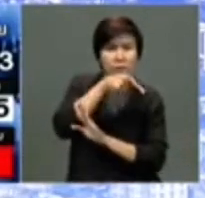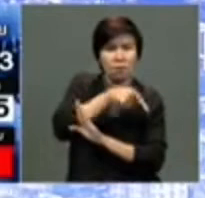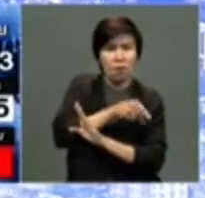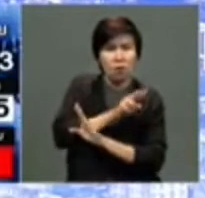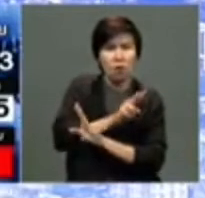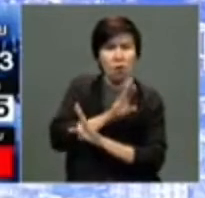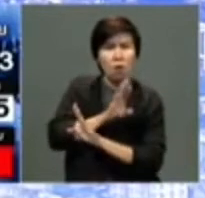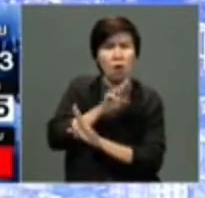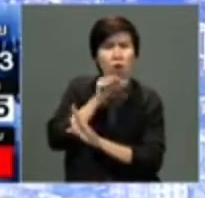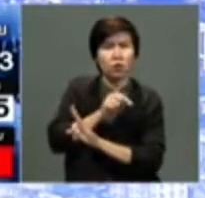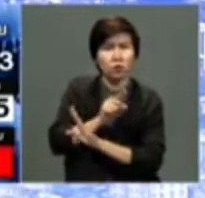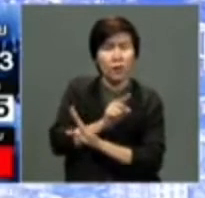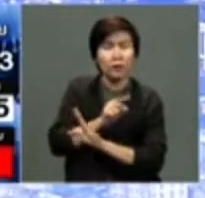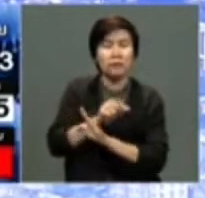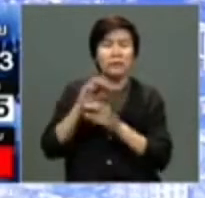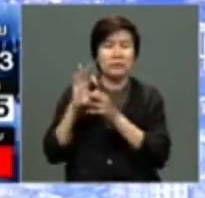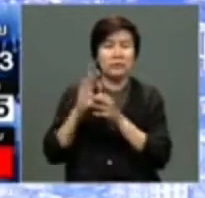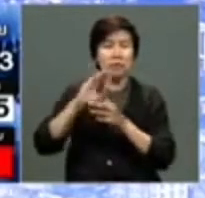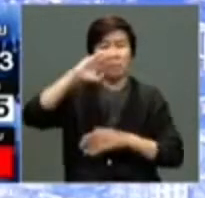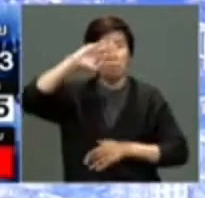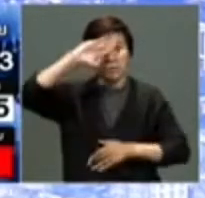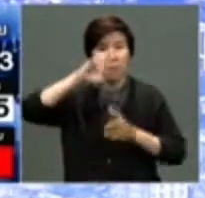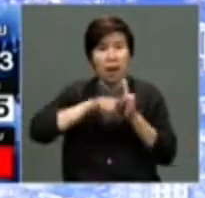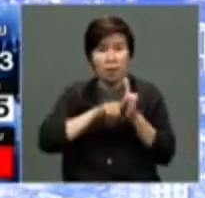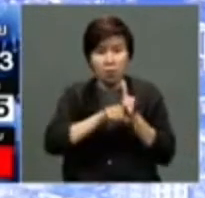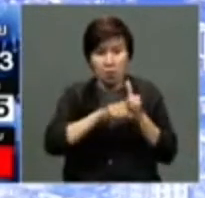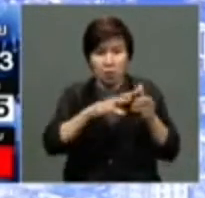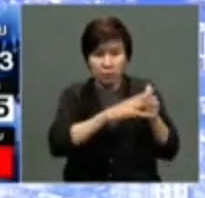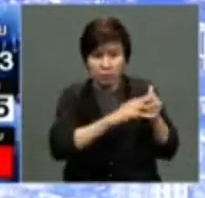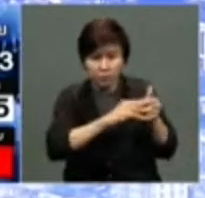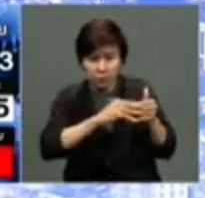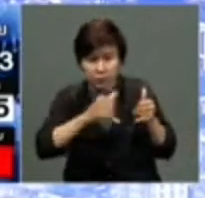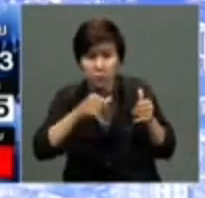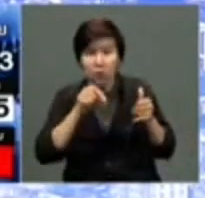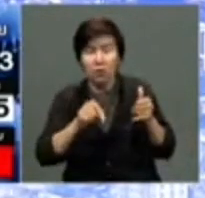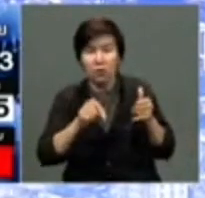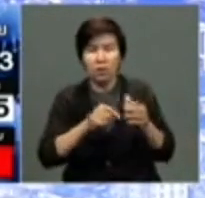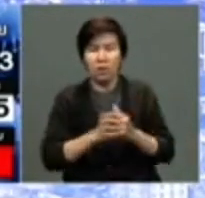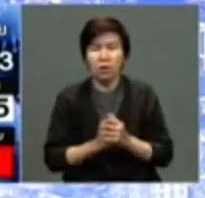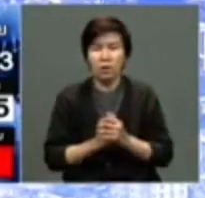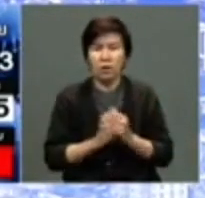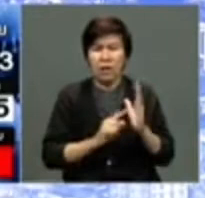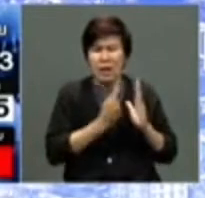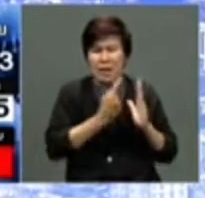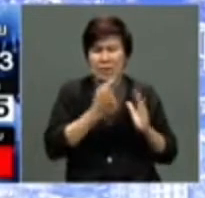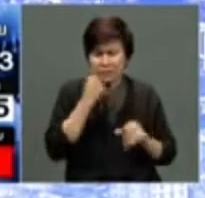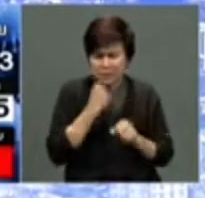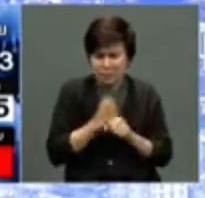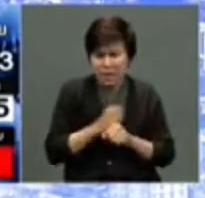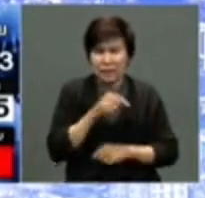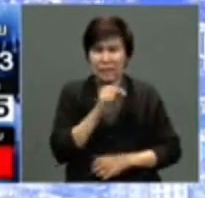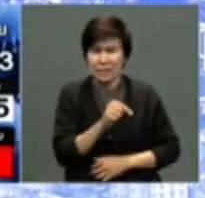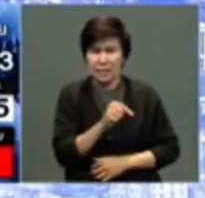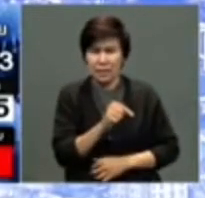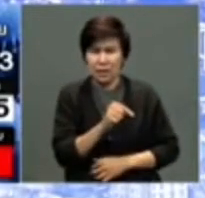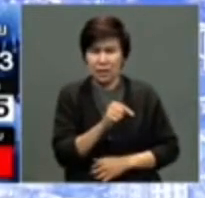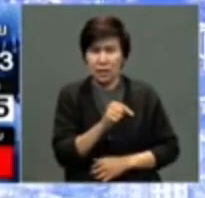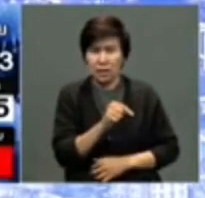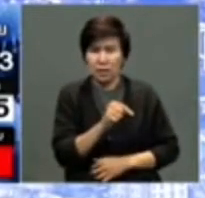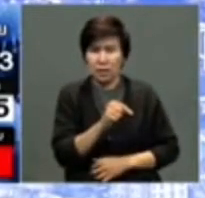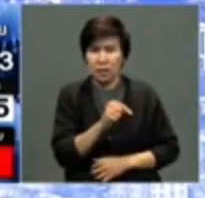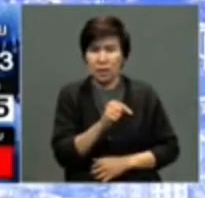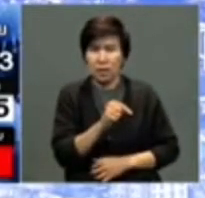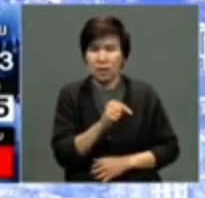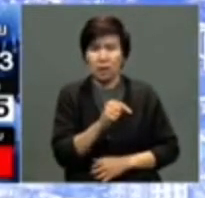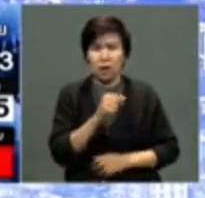ดต่ออย่างเดียวเนี่ยนะครับตอนแรกที่ทำงานโอ้โหมันมีการต้องทำงานข้ามกระทรวงกัน